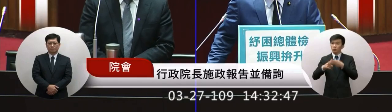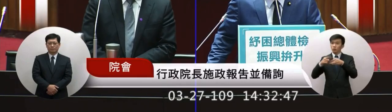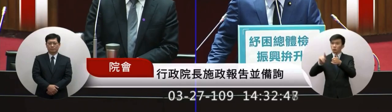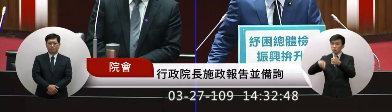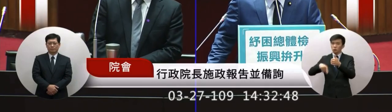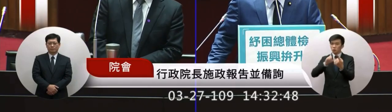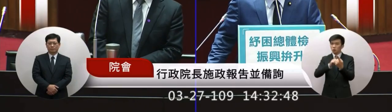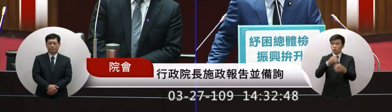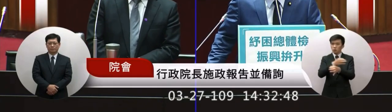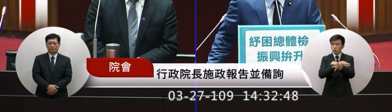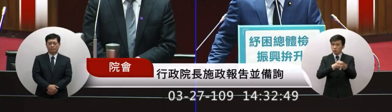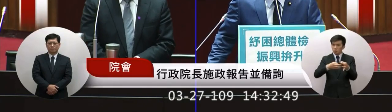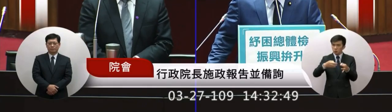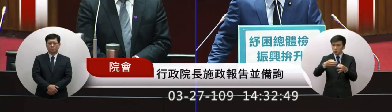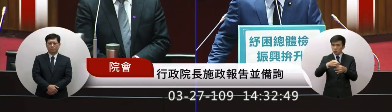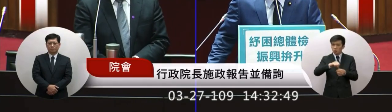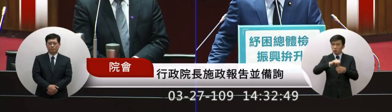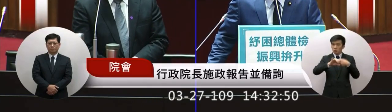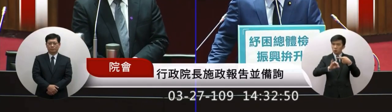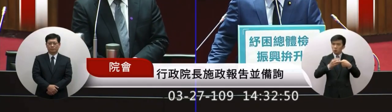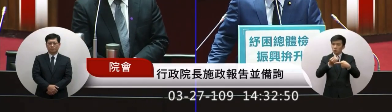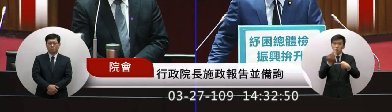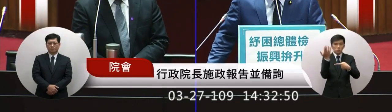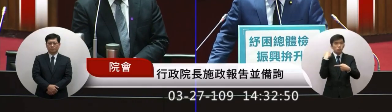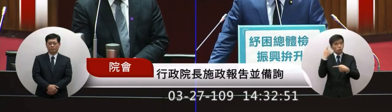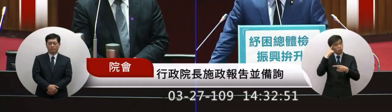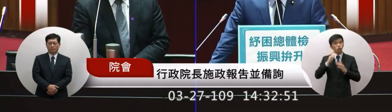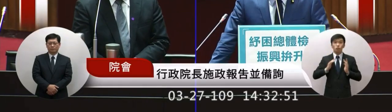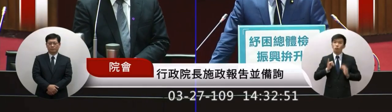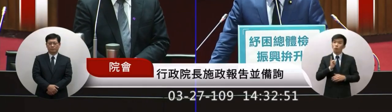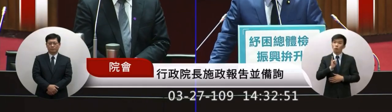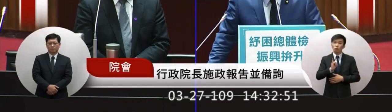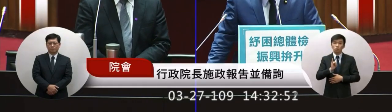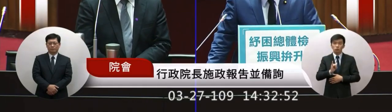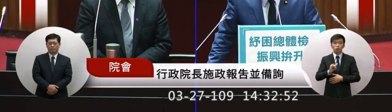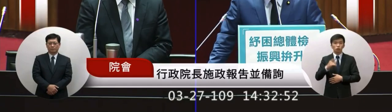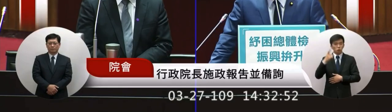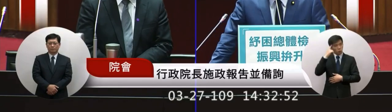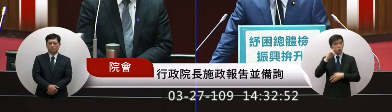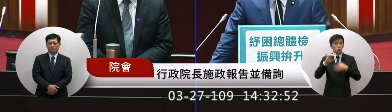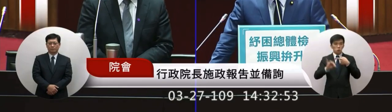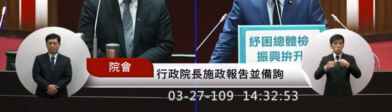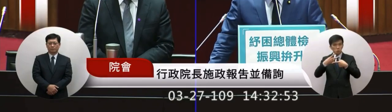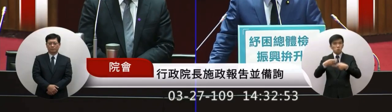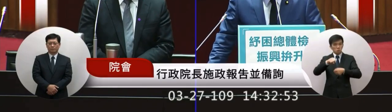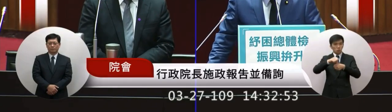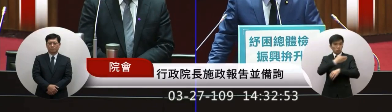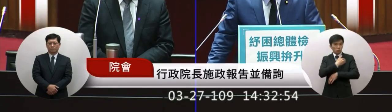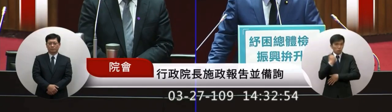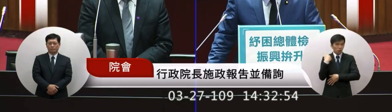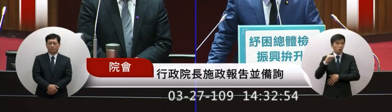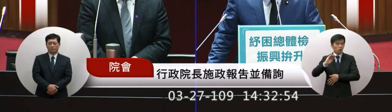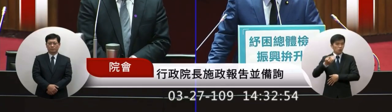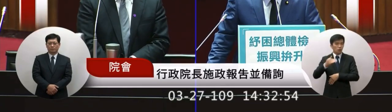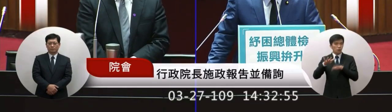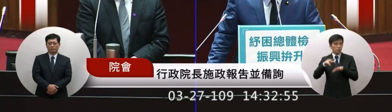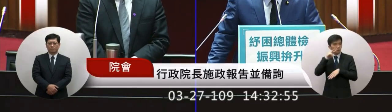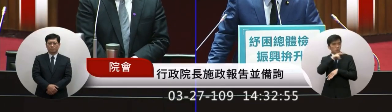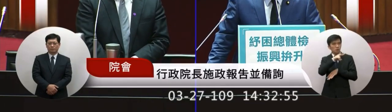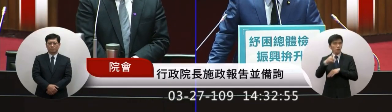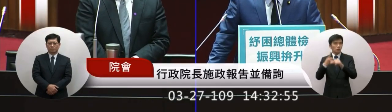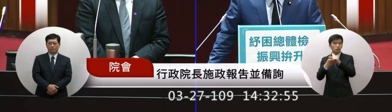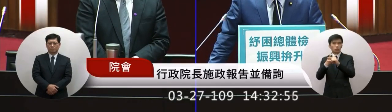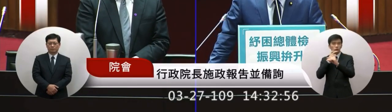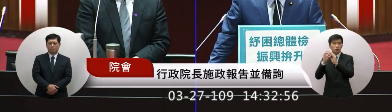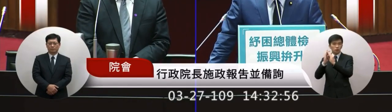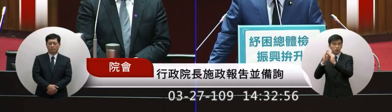成长率，其实之前的态度是比较乐观的哈，他甚至都还一直在说会保二没有问题哈，但是我们知道说，包括央行还有很